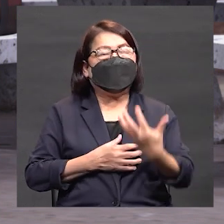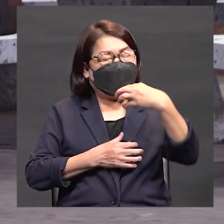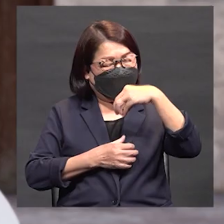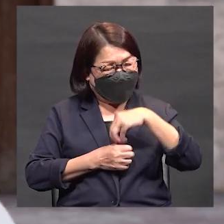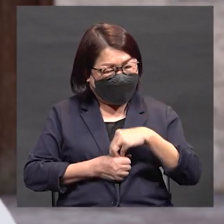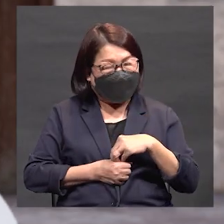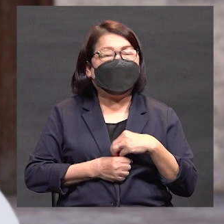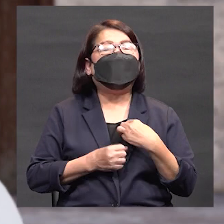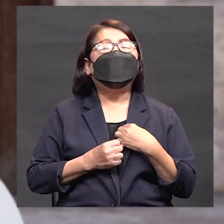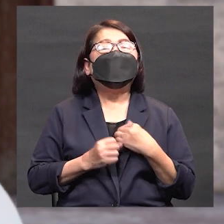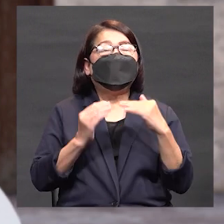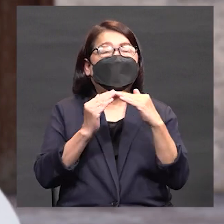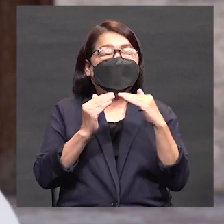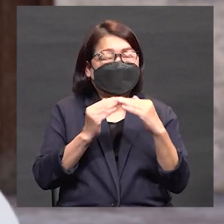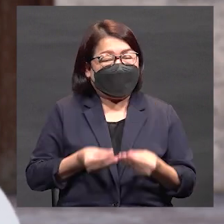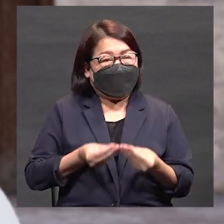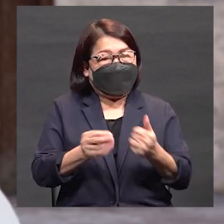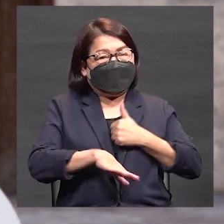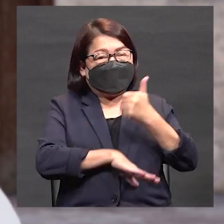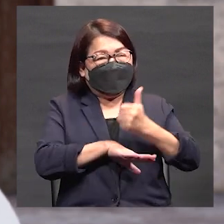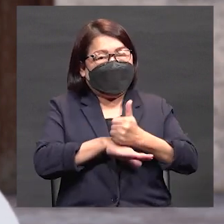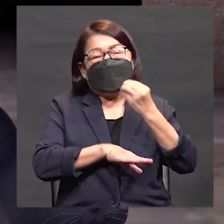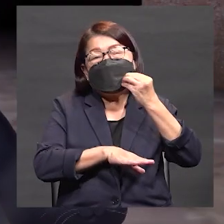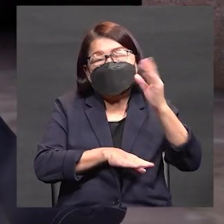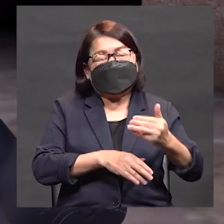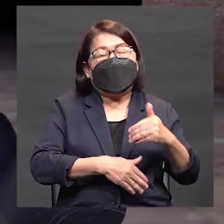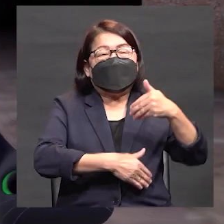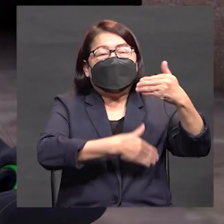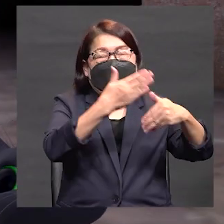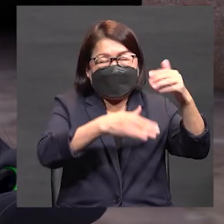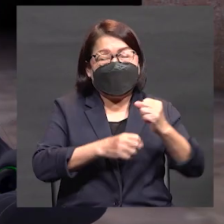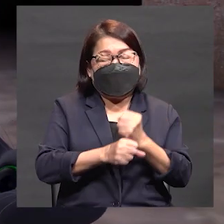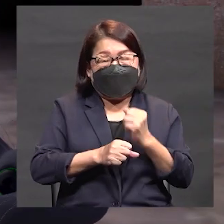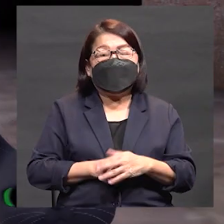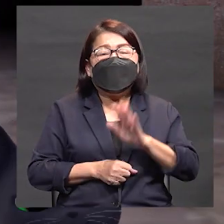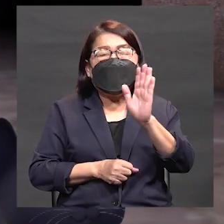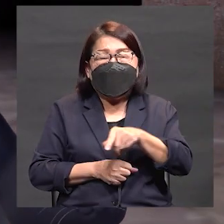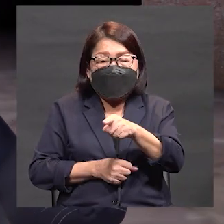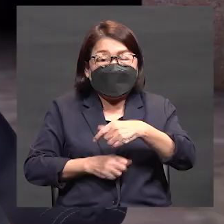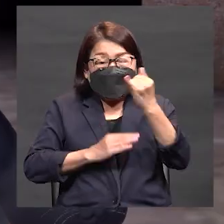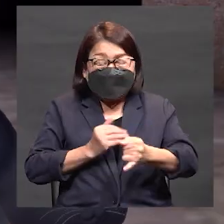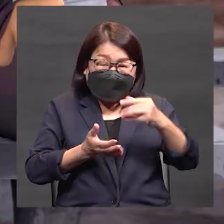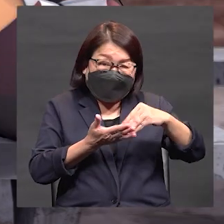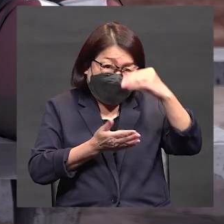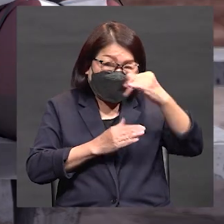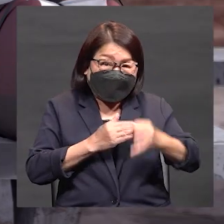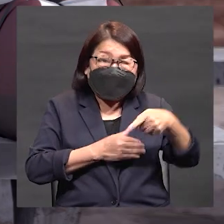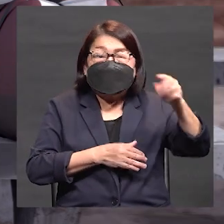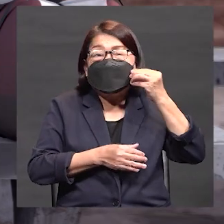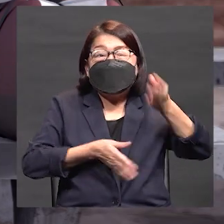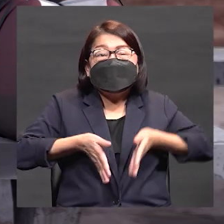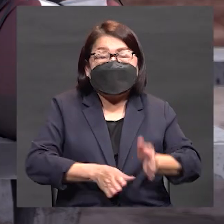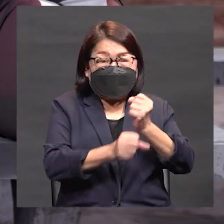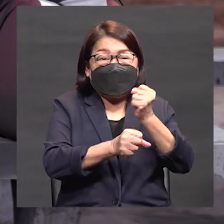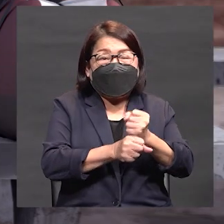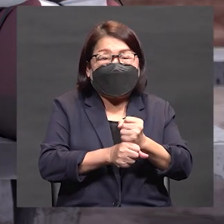นำและกลับไปช่วยพัฒนาท้องถิ่นของตนเองน่ะ แปลว่าพี่จะกลับมาทำงานที่บ้านเกิดของพี่เหรอคะ ใช่พี่